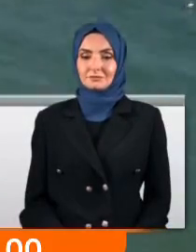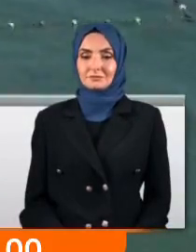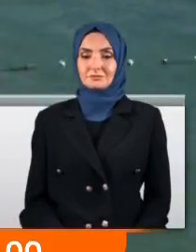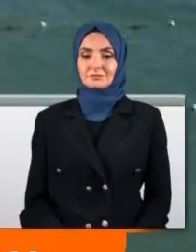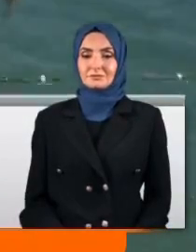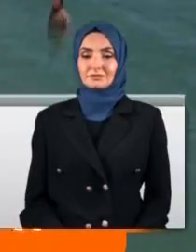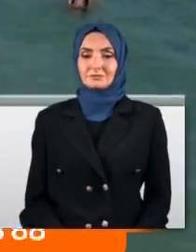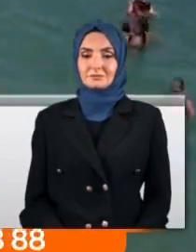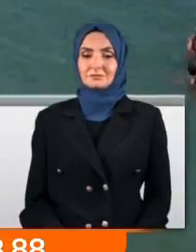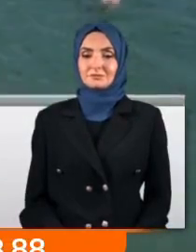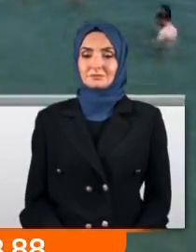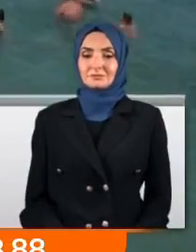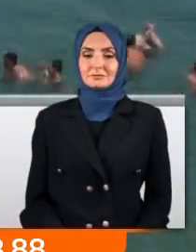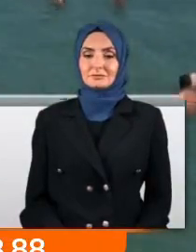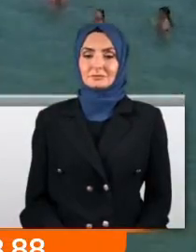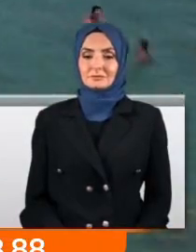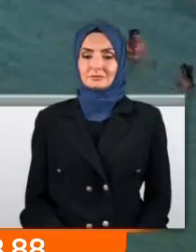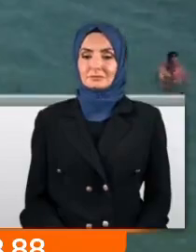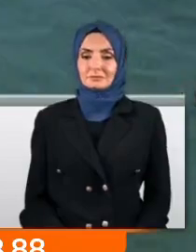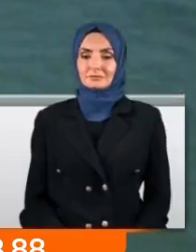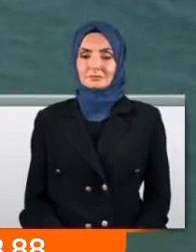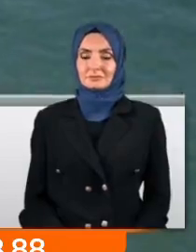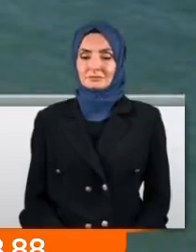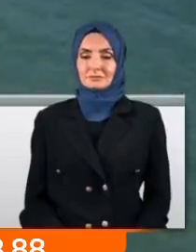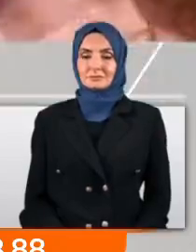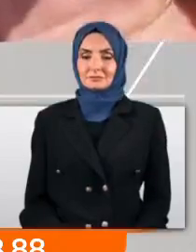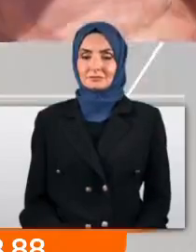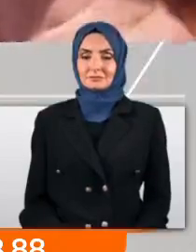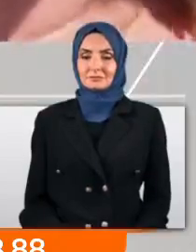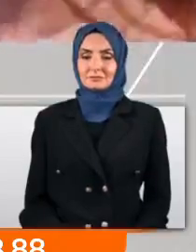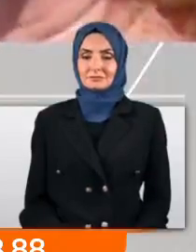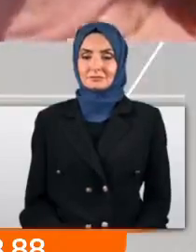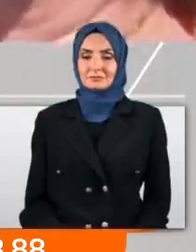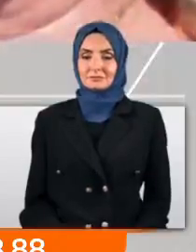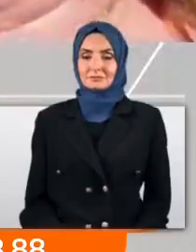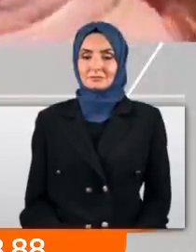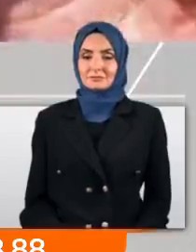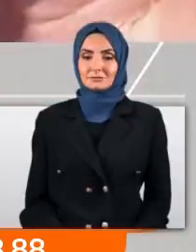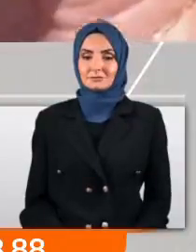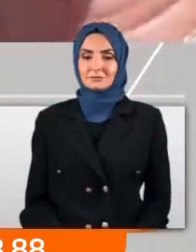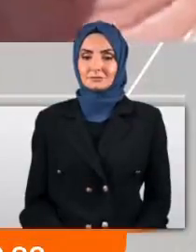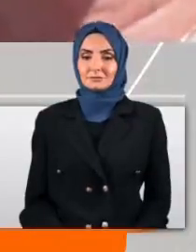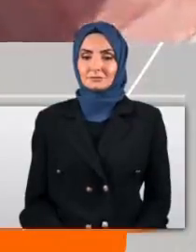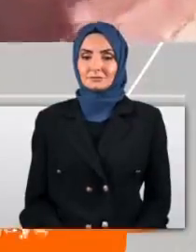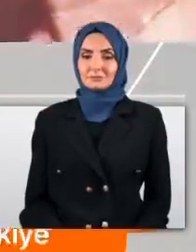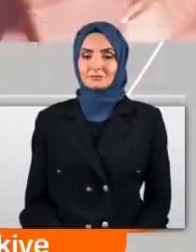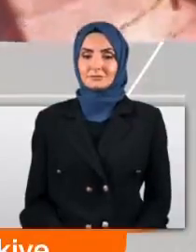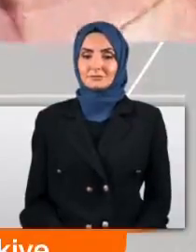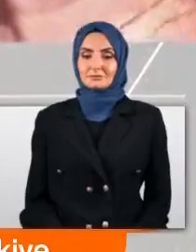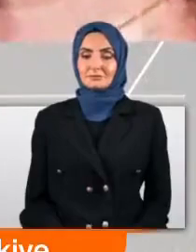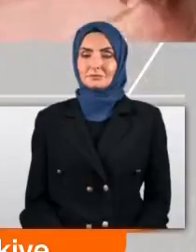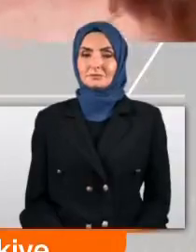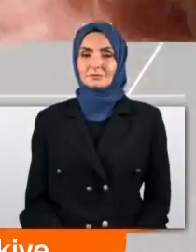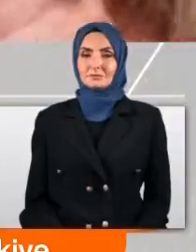ve buradaki pisliği göz ardı edip yüzmeye devam ediyorlar. Köpüklü pis sular var, kahverengi akan